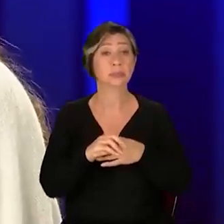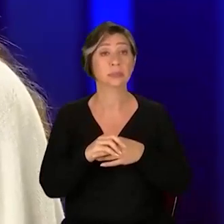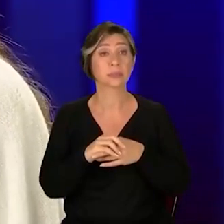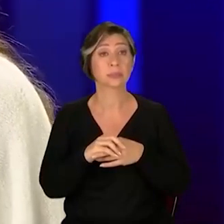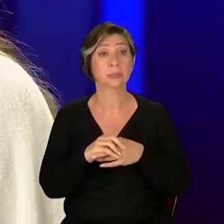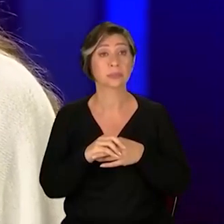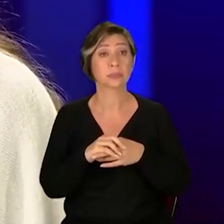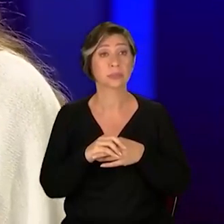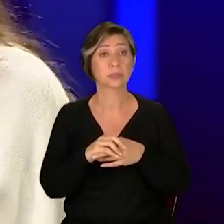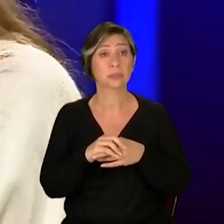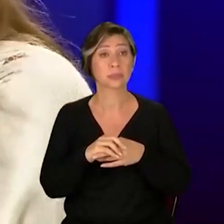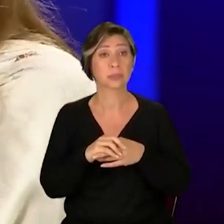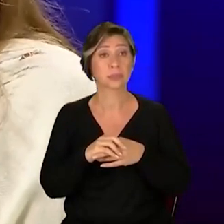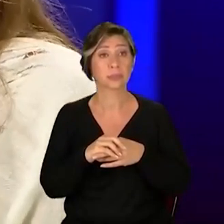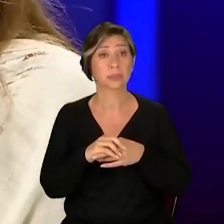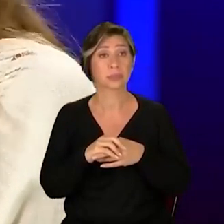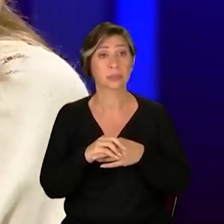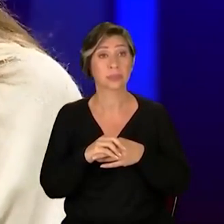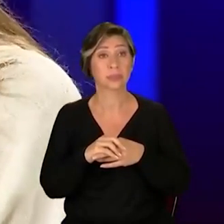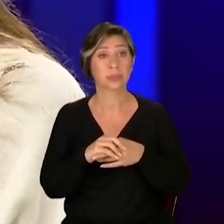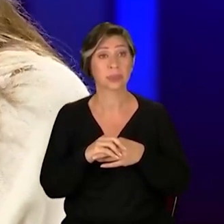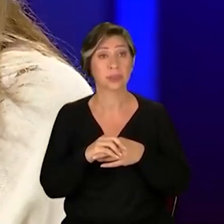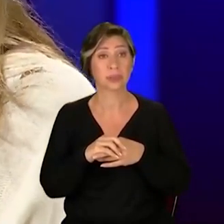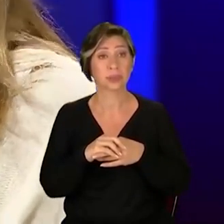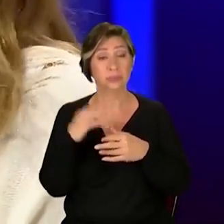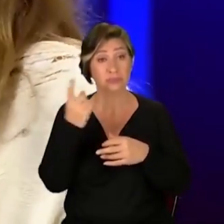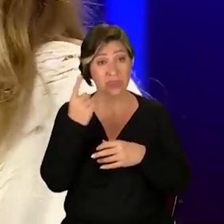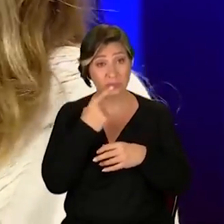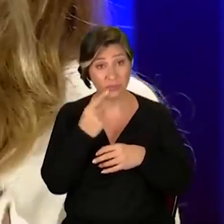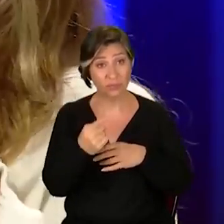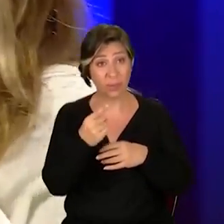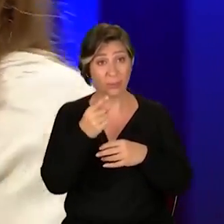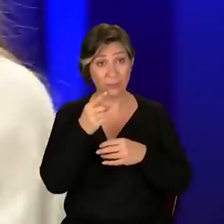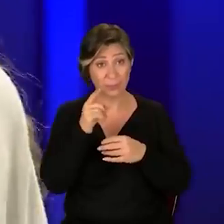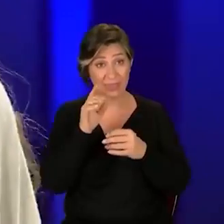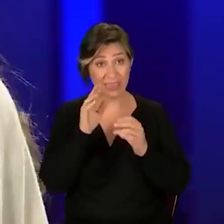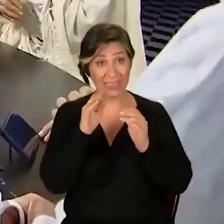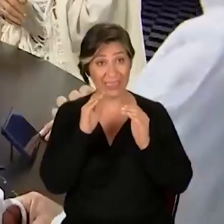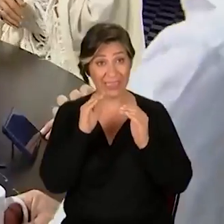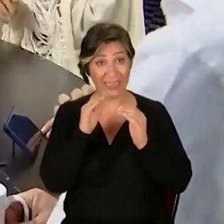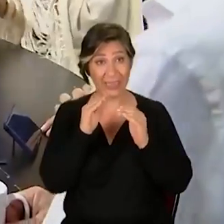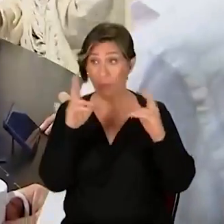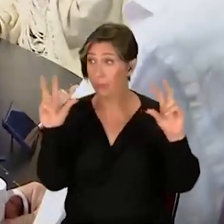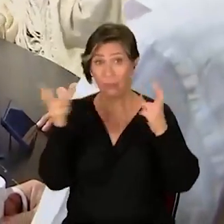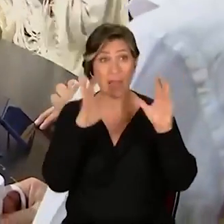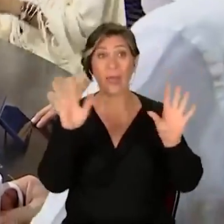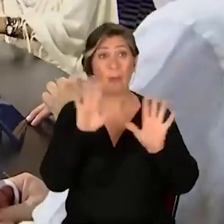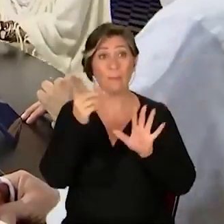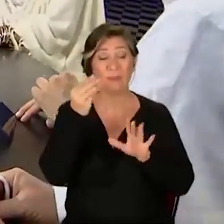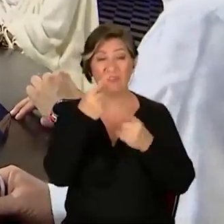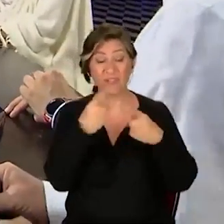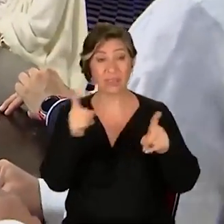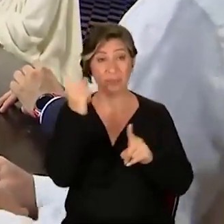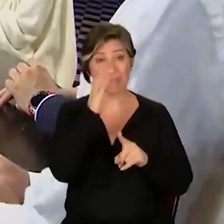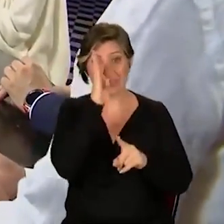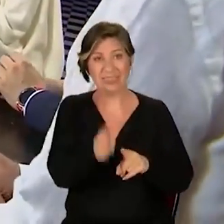mi? Nefesin. Kibarlık yapmayın. Tam bir şey söyleyeceğim. Evet. Yani öyle yapıyorsunuz. Evet, nefesin. Şimdi, çünkü başka disiplinler